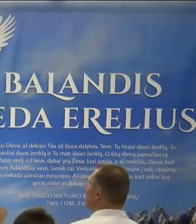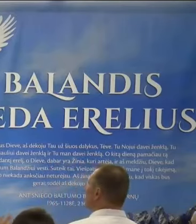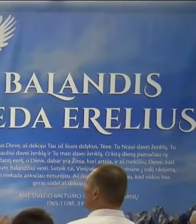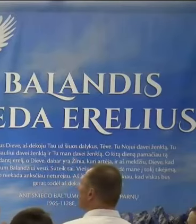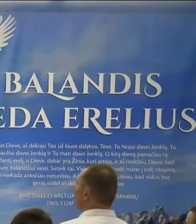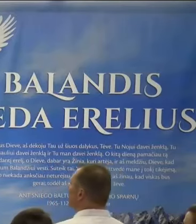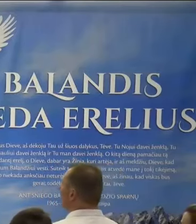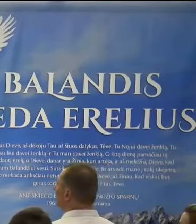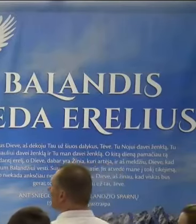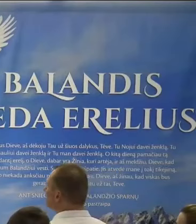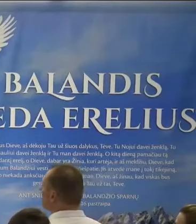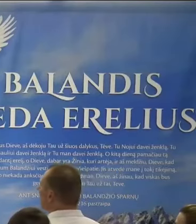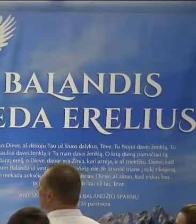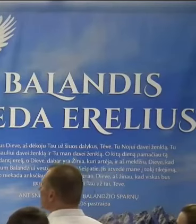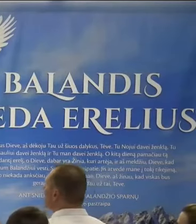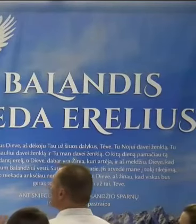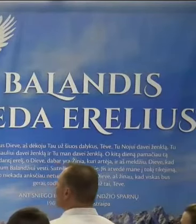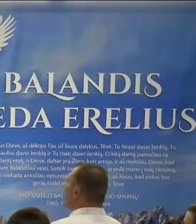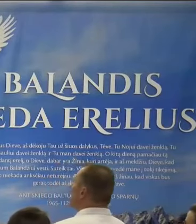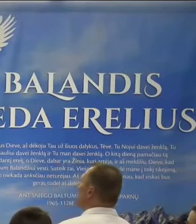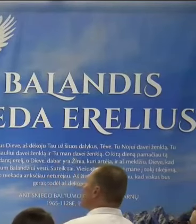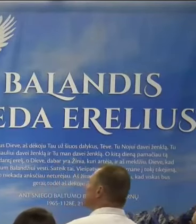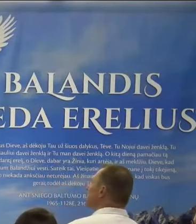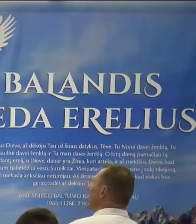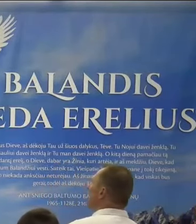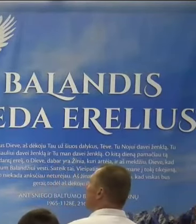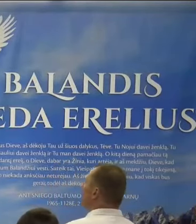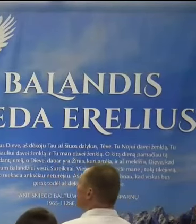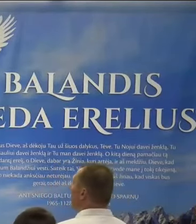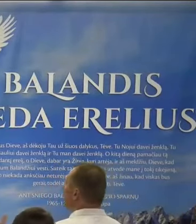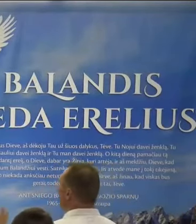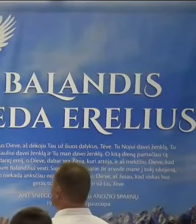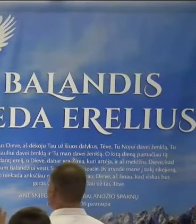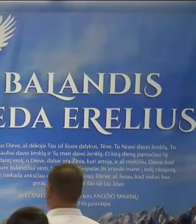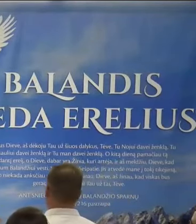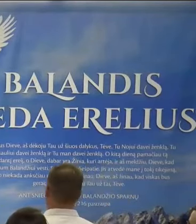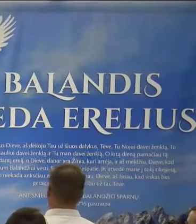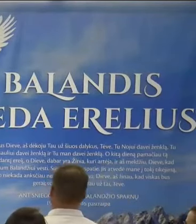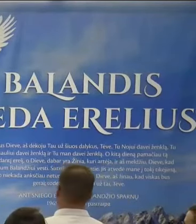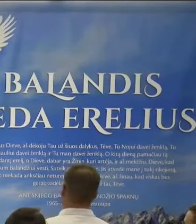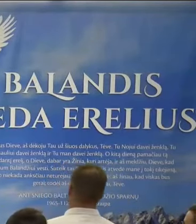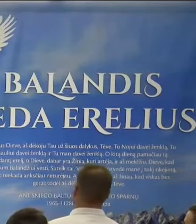jis abus. Jam šlovėnus atpirkėjas